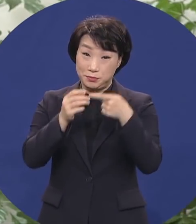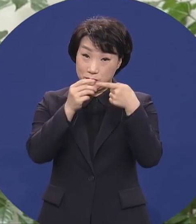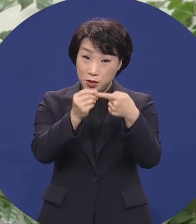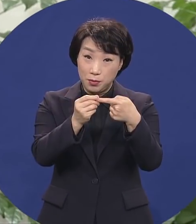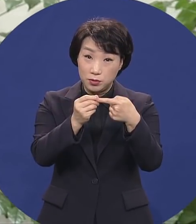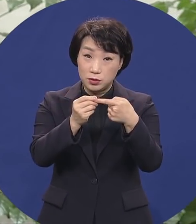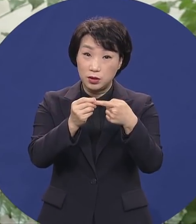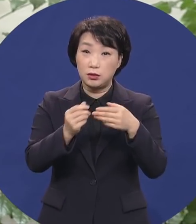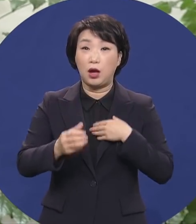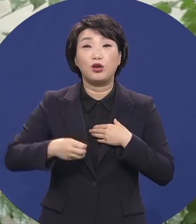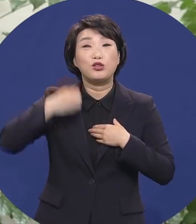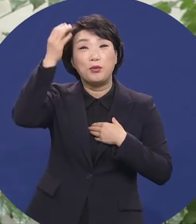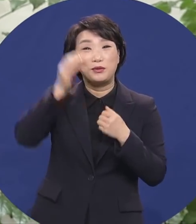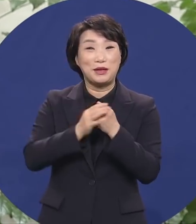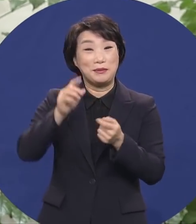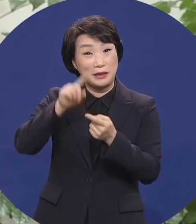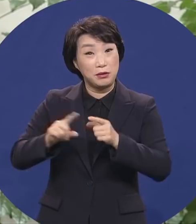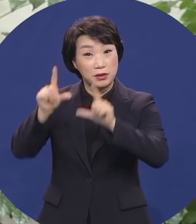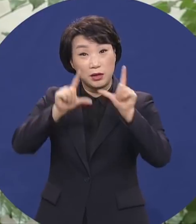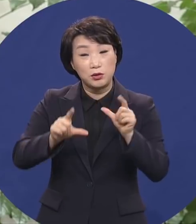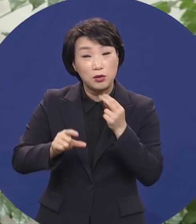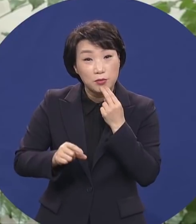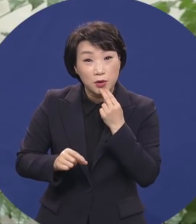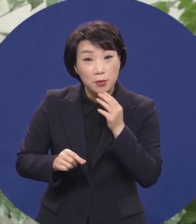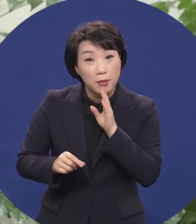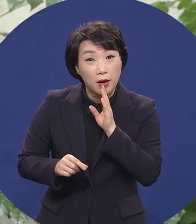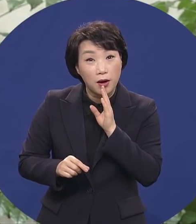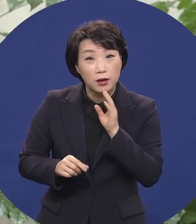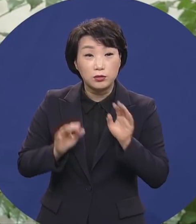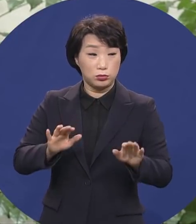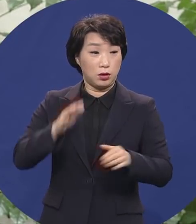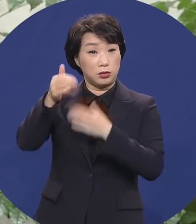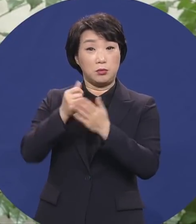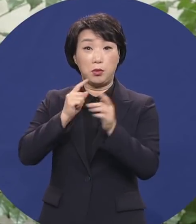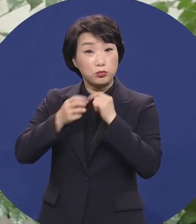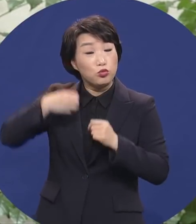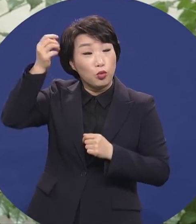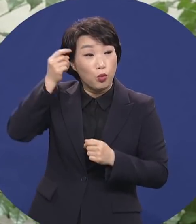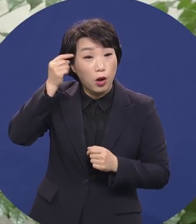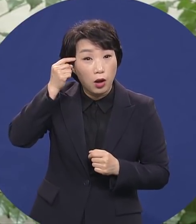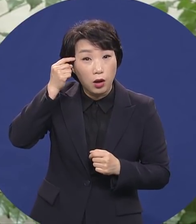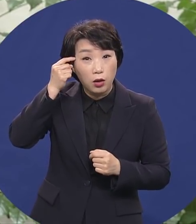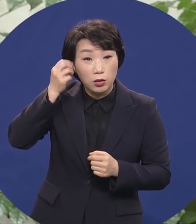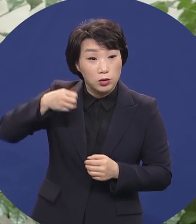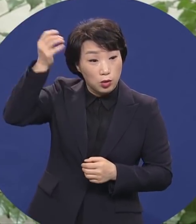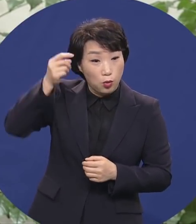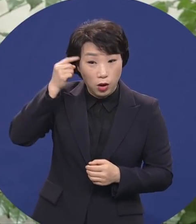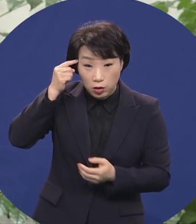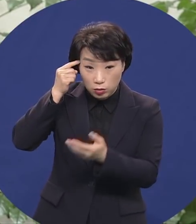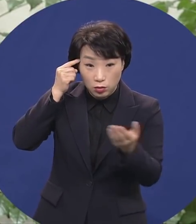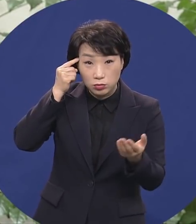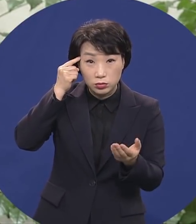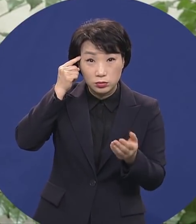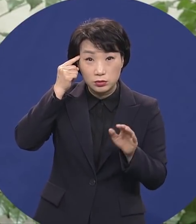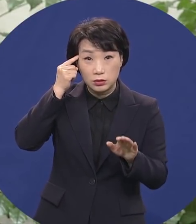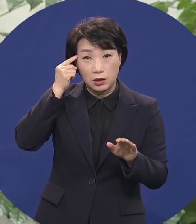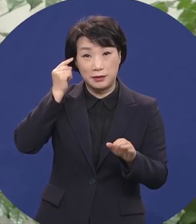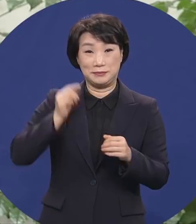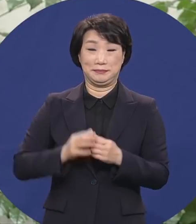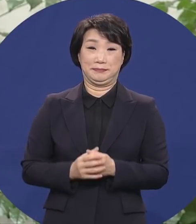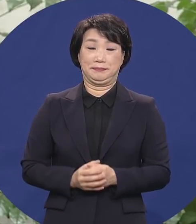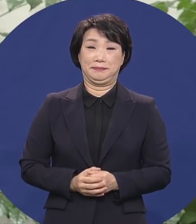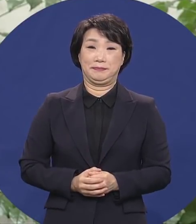번째는 잊어버려서 못 살았어. 하나님 말씀을 어떻게 잊어버려? 어떻게 잊어버려?